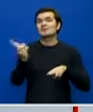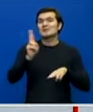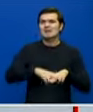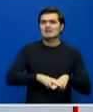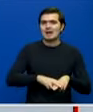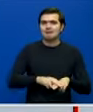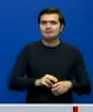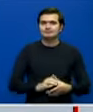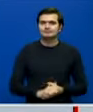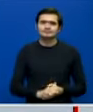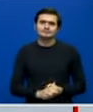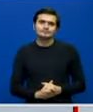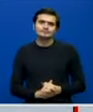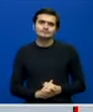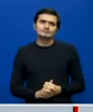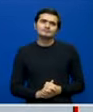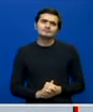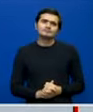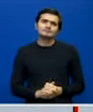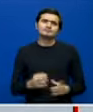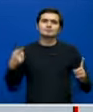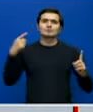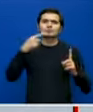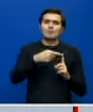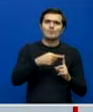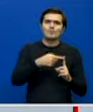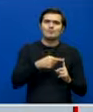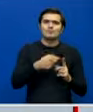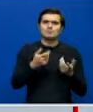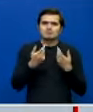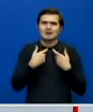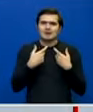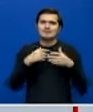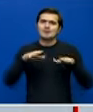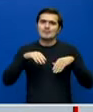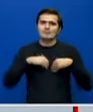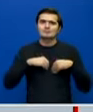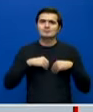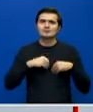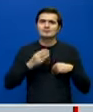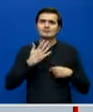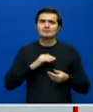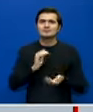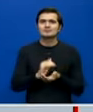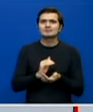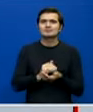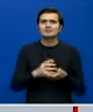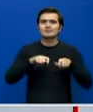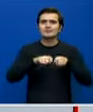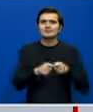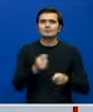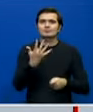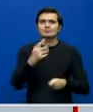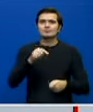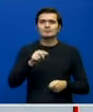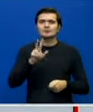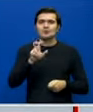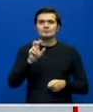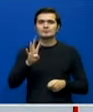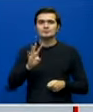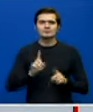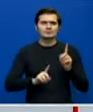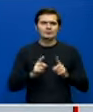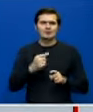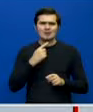cheltuieli suplimentare. Și scopul pe care ni-l asumăm este să menținem deficitul la 5,84. Permiteți-mi, vă rog, o completare.